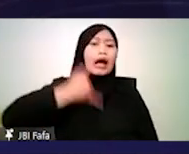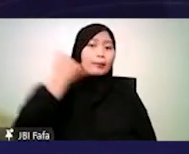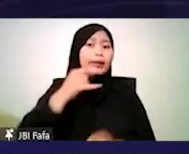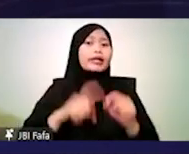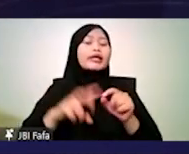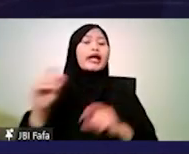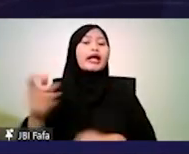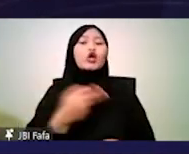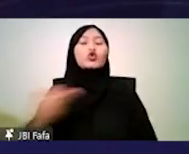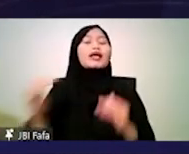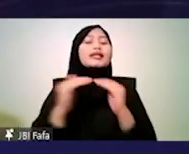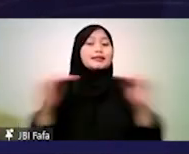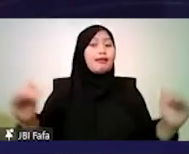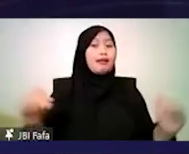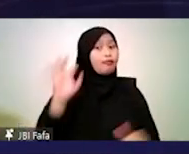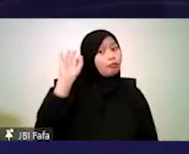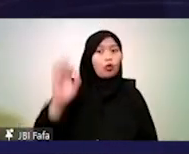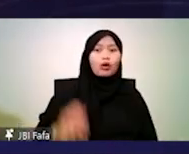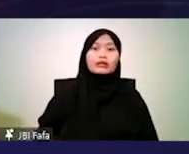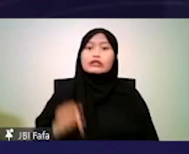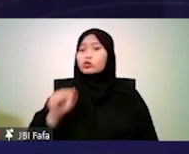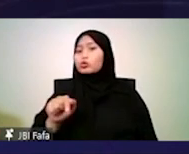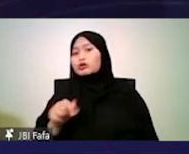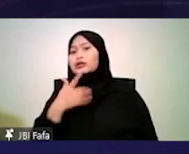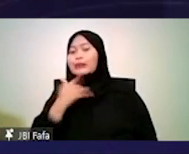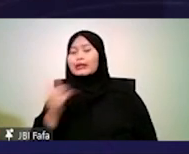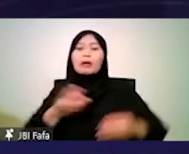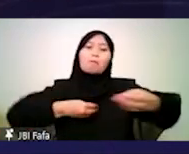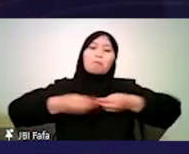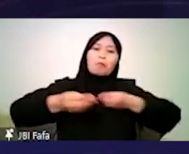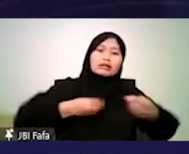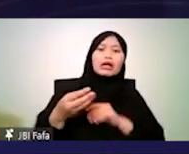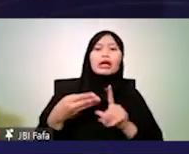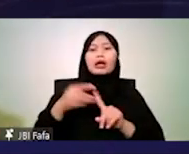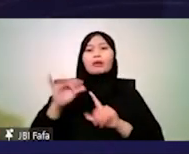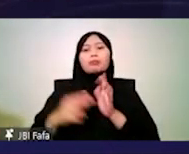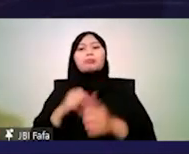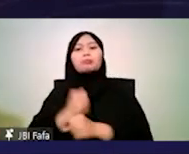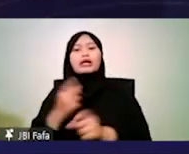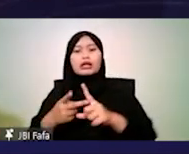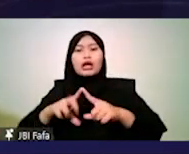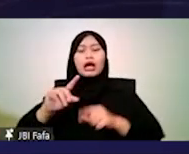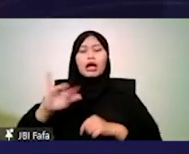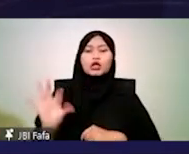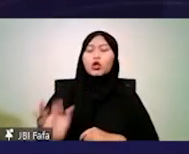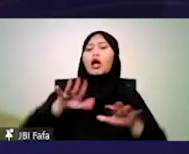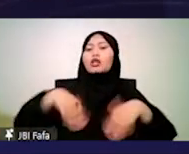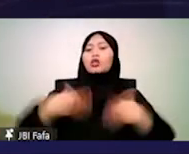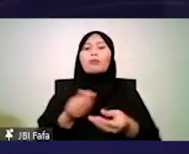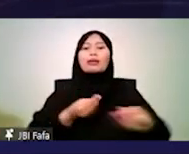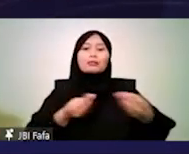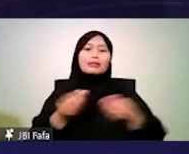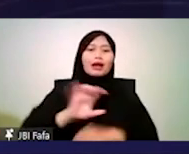Indonesia standart Nah itu demikian juga di Farha bringharjo maupun pasar-pasar yang lain yang kita